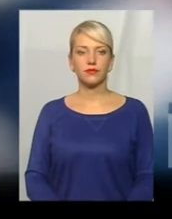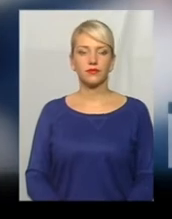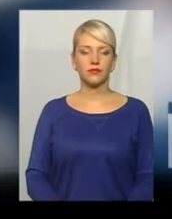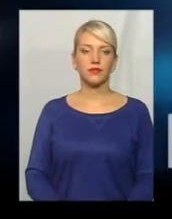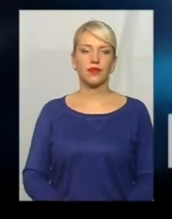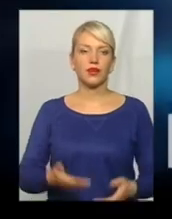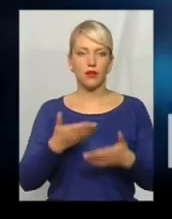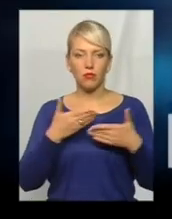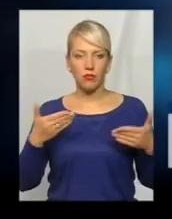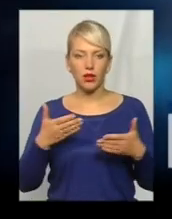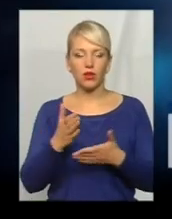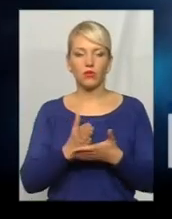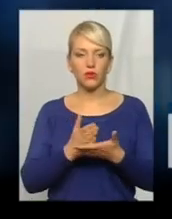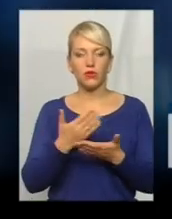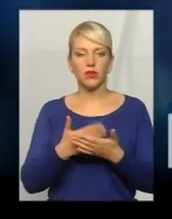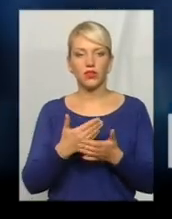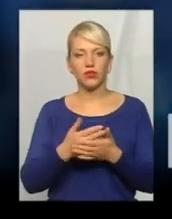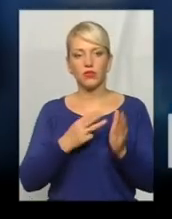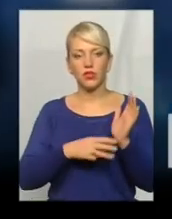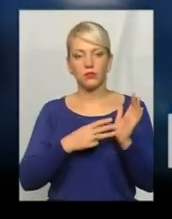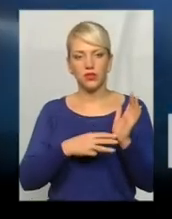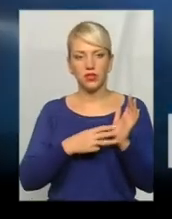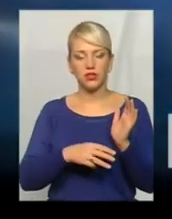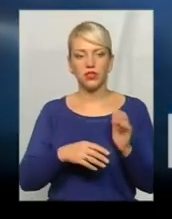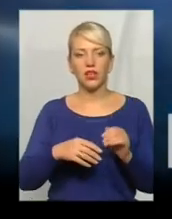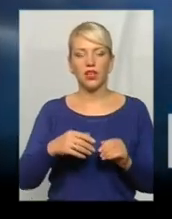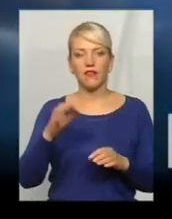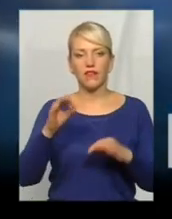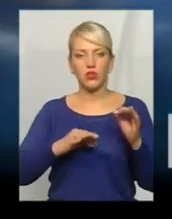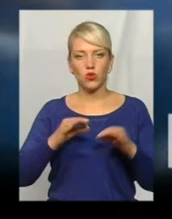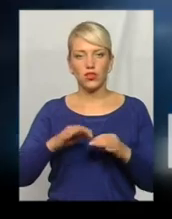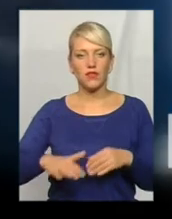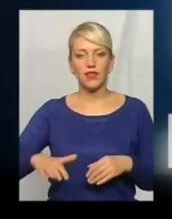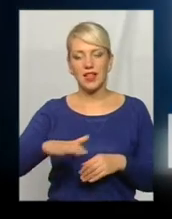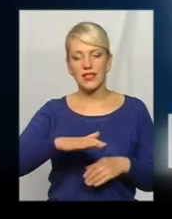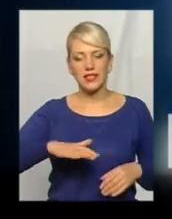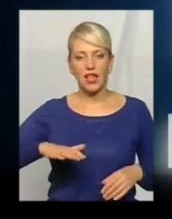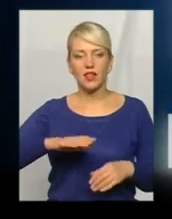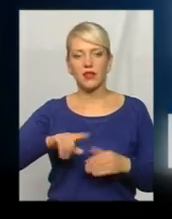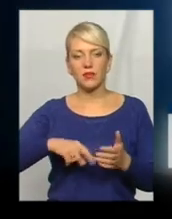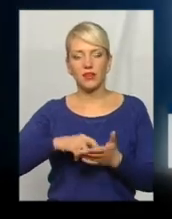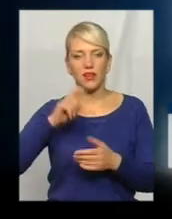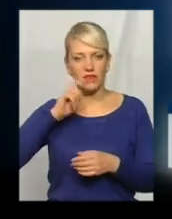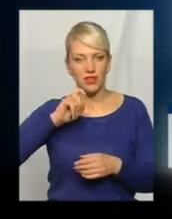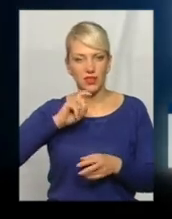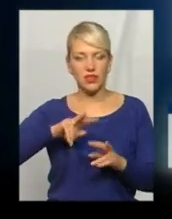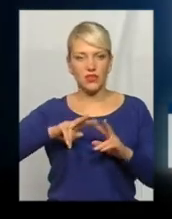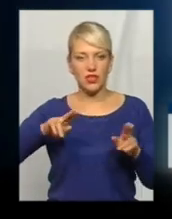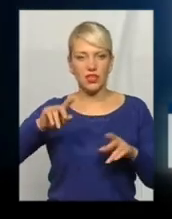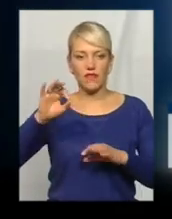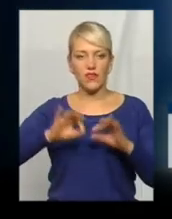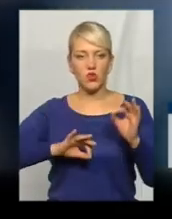Ми обслуговуємо близько 80% населення міста Вінниці. Десь в таких самих